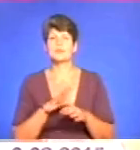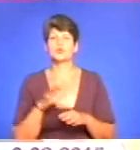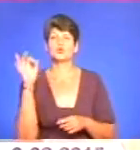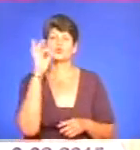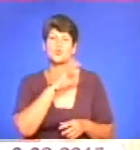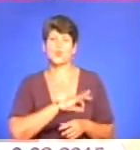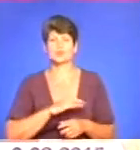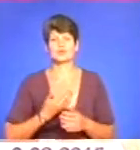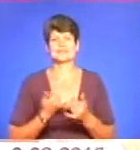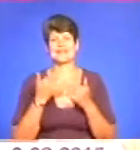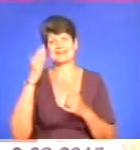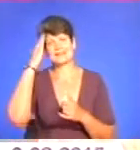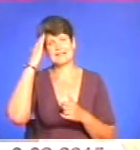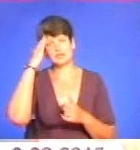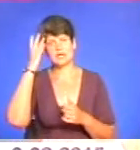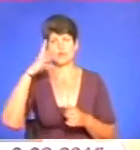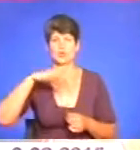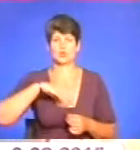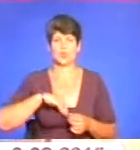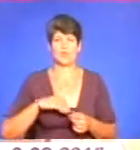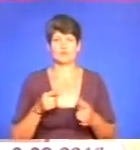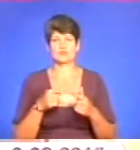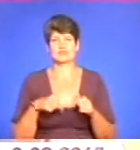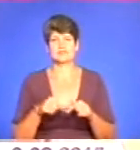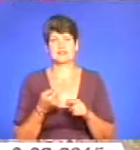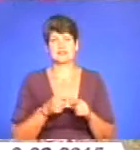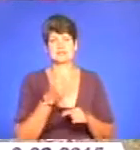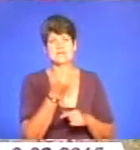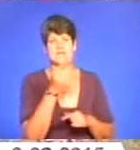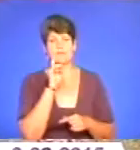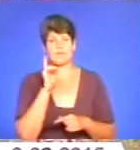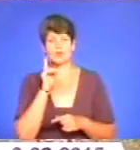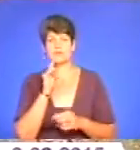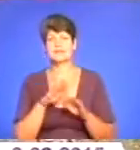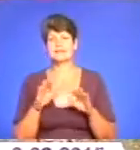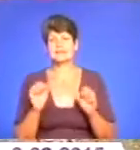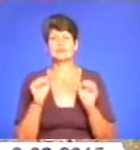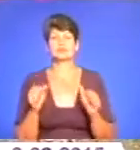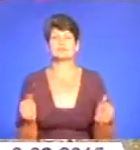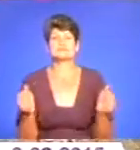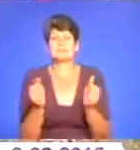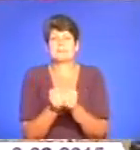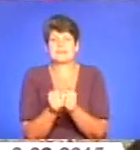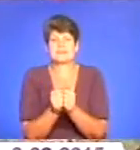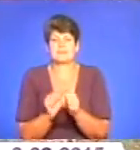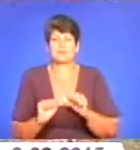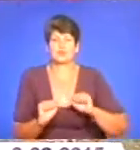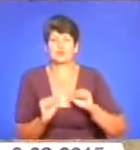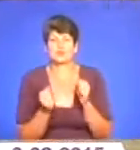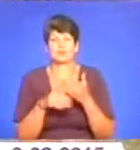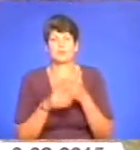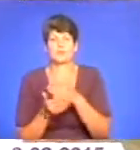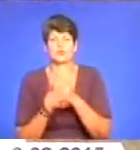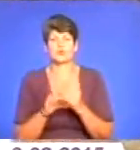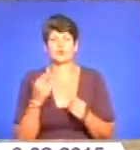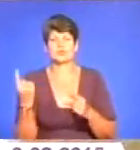для інтелектуальної, а також і для духовної сфери цієї молоді. Діти зуміли зблизитись, подружитись і навіть допомагають один одному